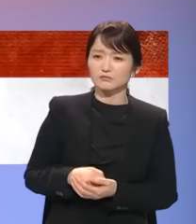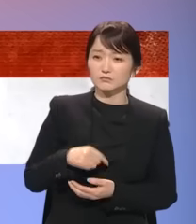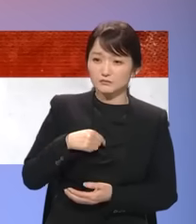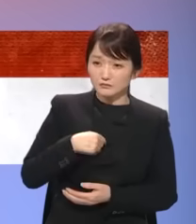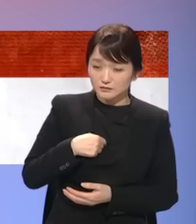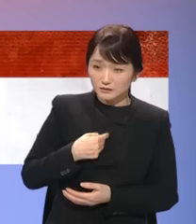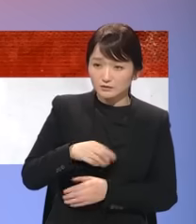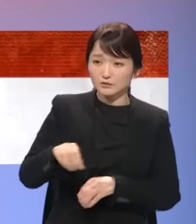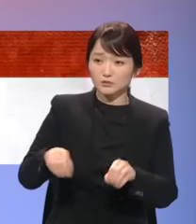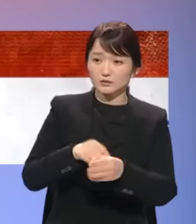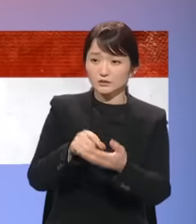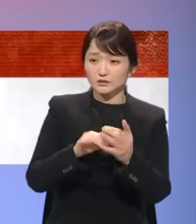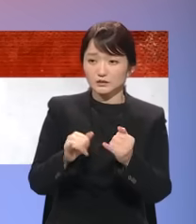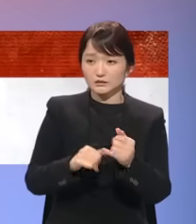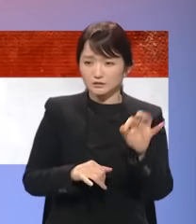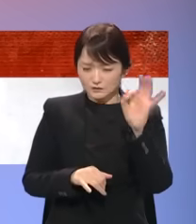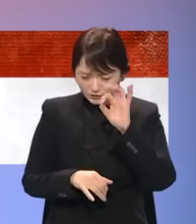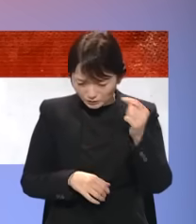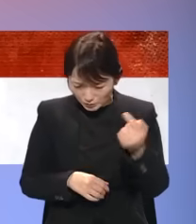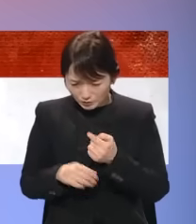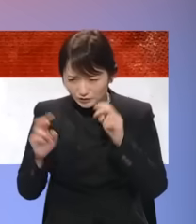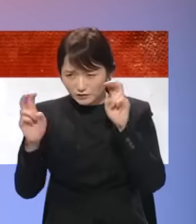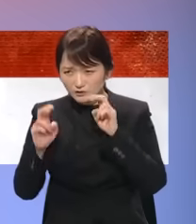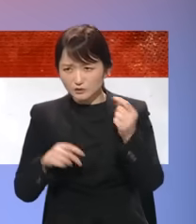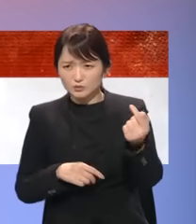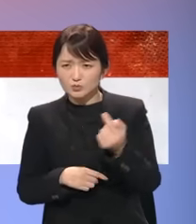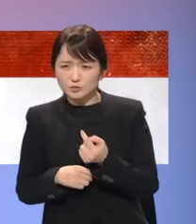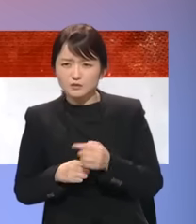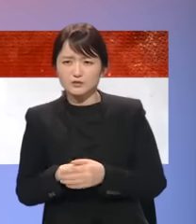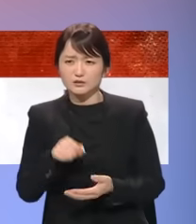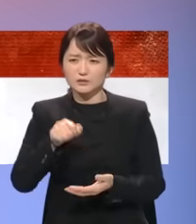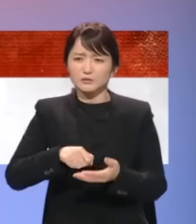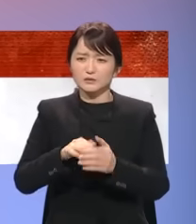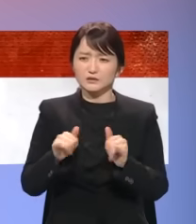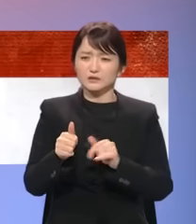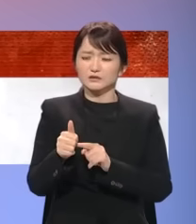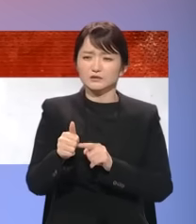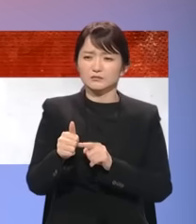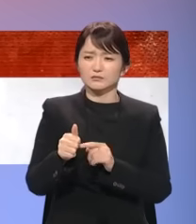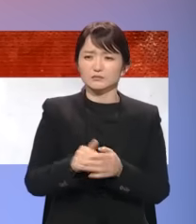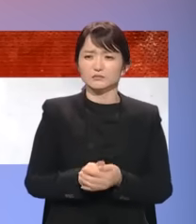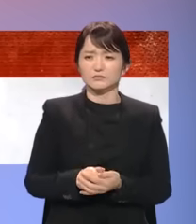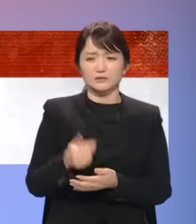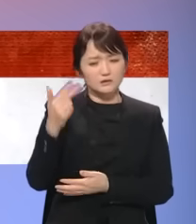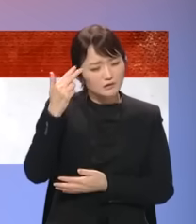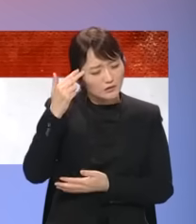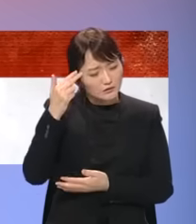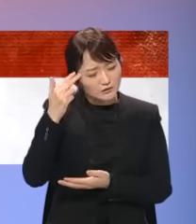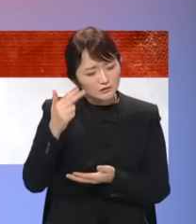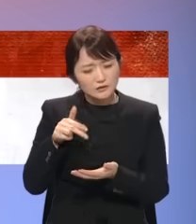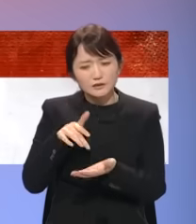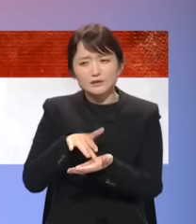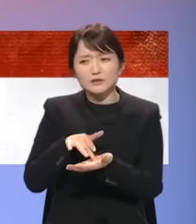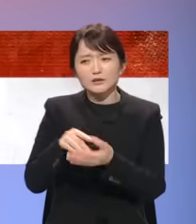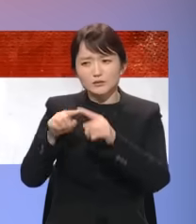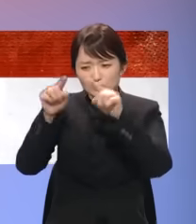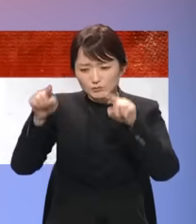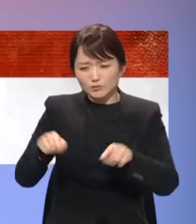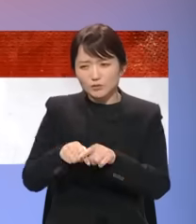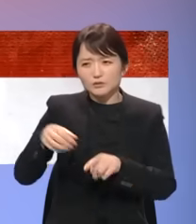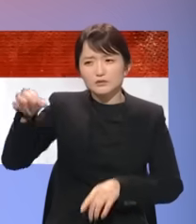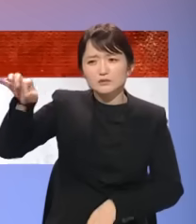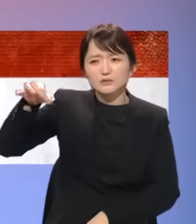찾아오고 직장에도 찾아오고 하니까 판사님 앞에서 막 정신과 약봉지를 흔들어 대면서 자기네들이 일상 생활을 못 할 정도로 고통을 받고